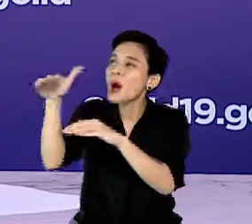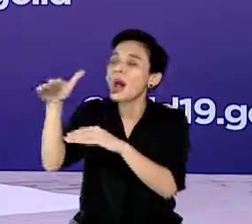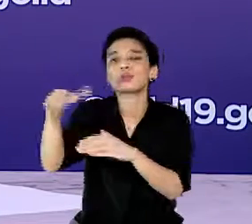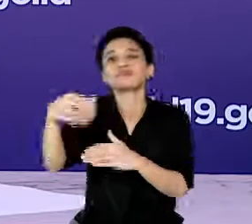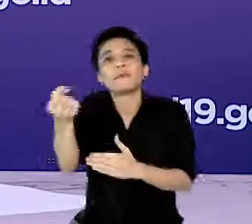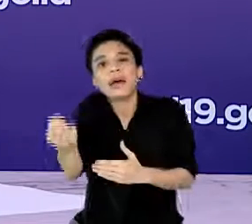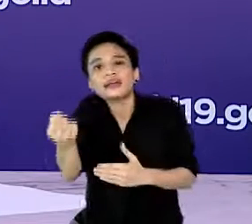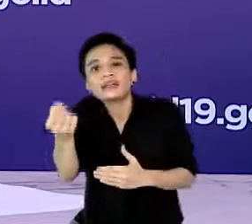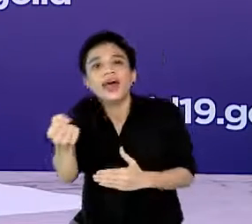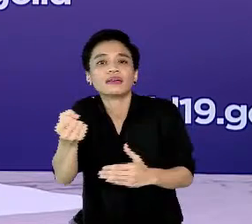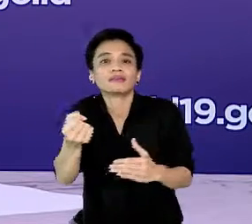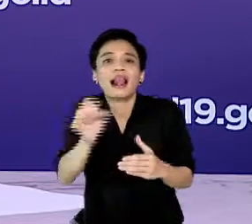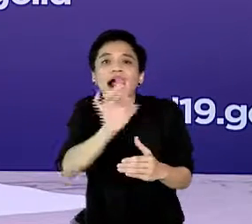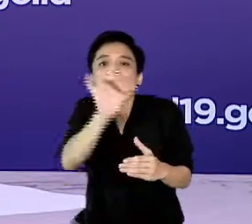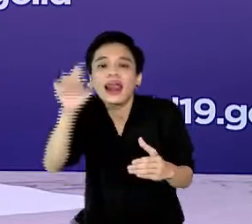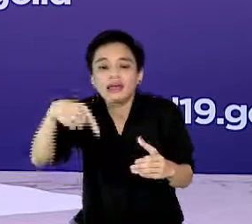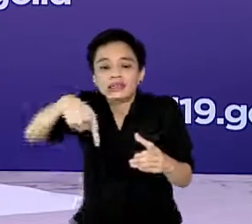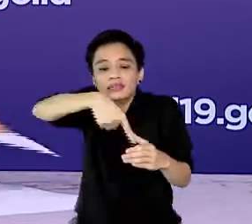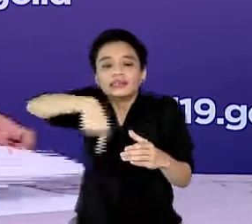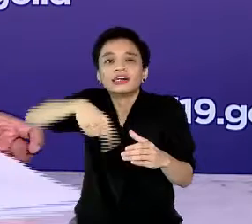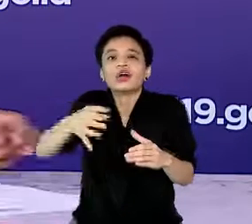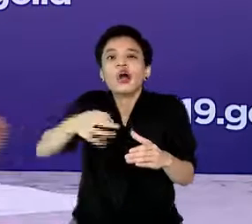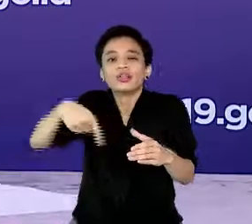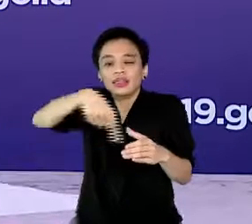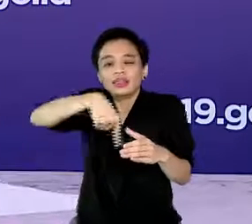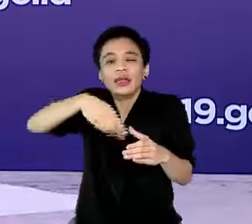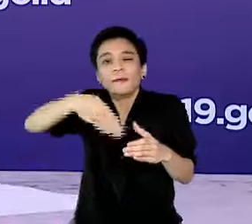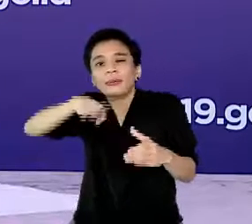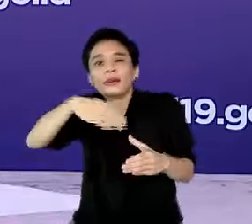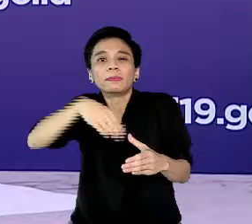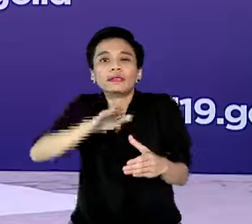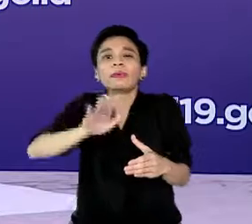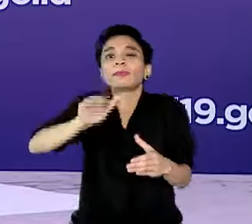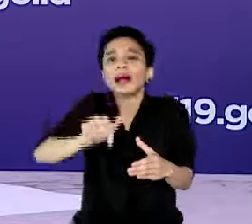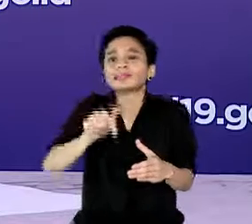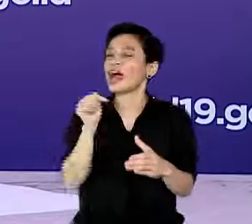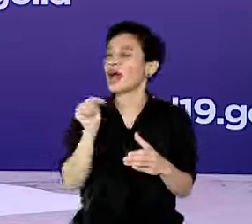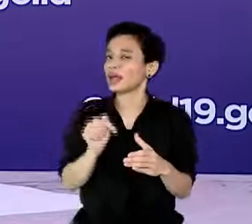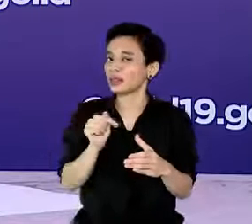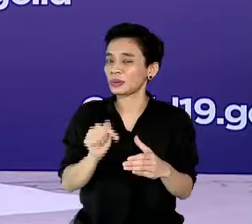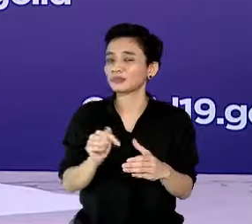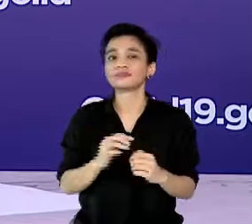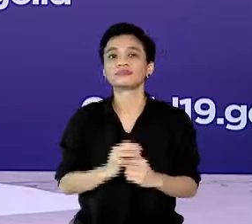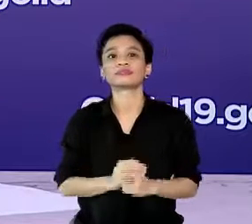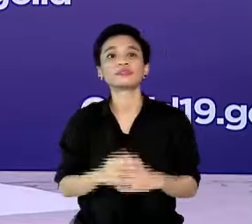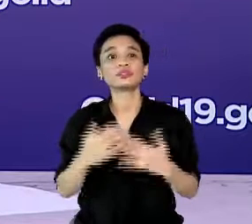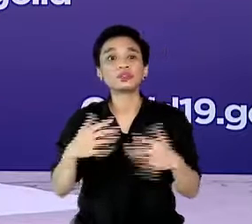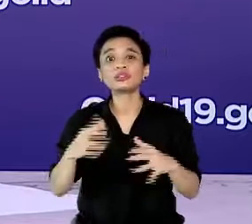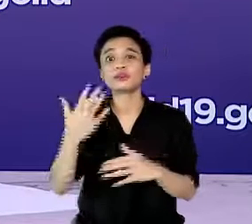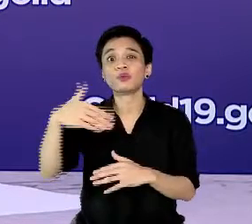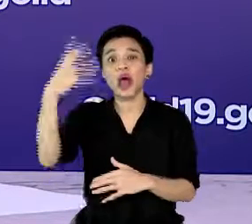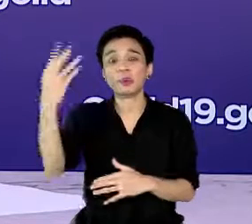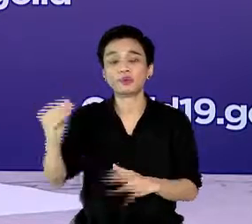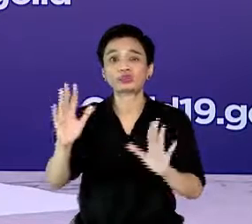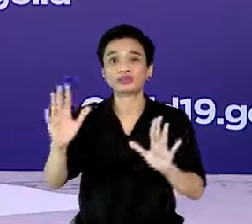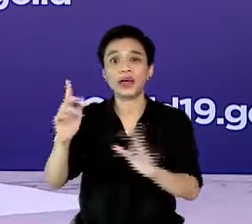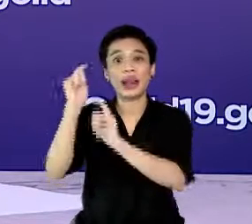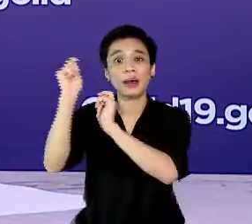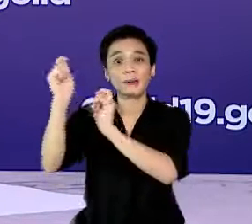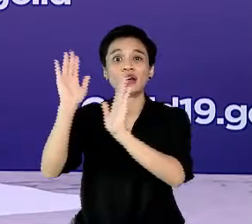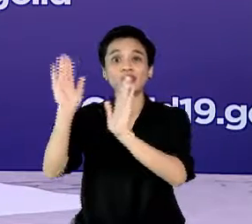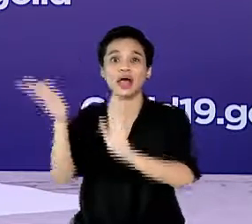selama periode Idul Fitri Hai adanya periode tambahan yaitu Arus Balik ke Jabodetabek